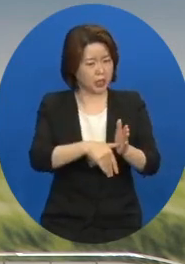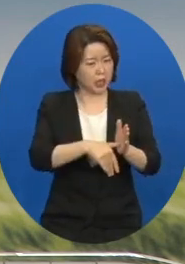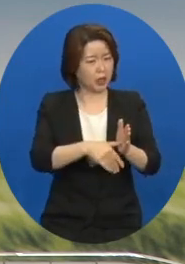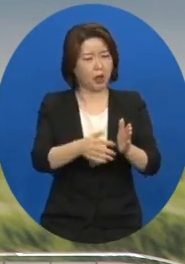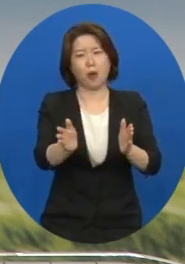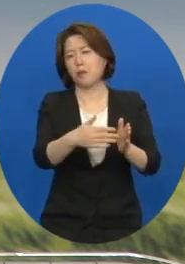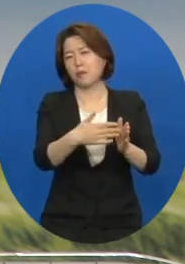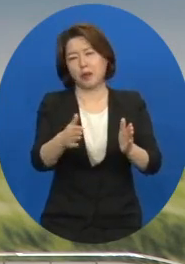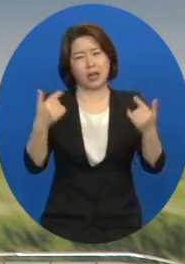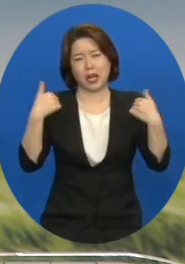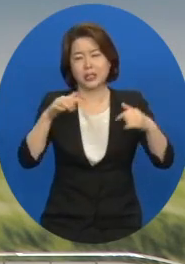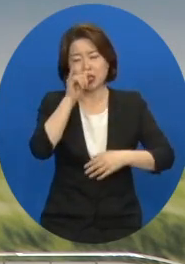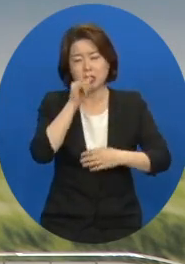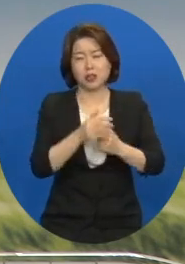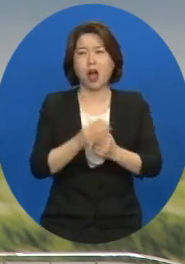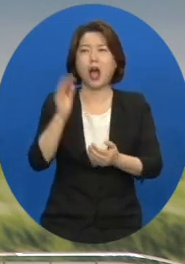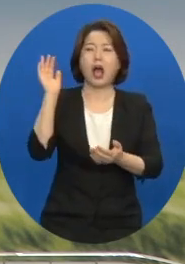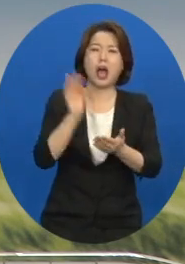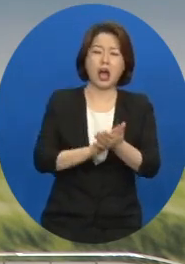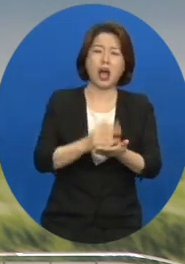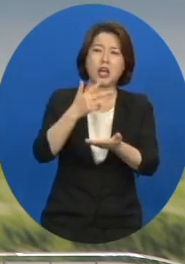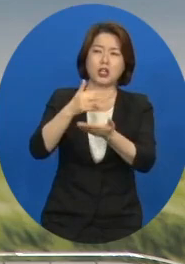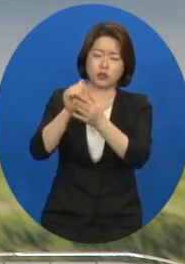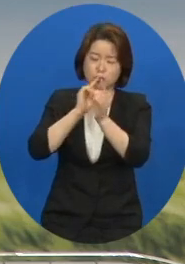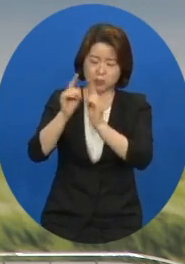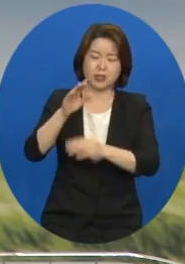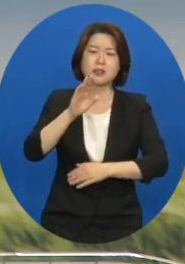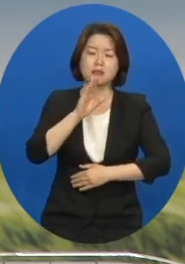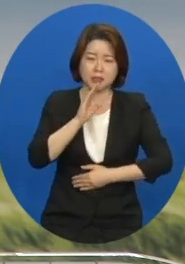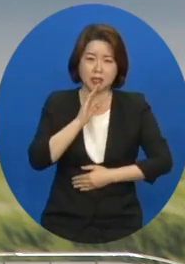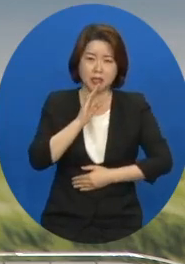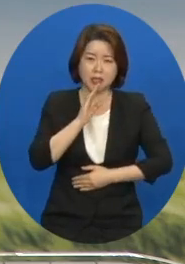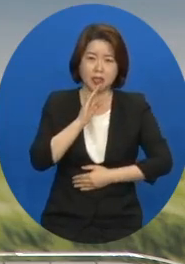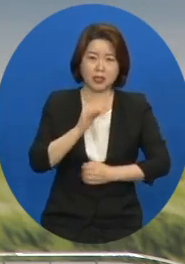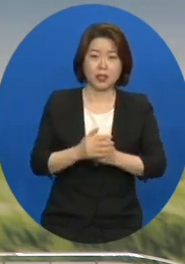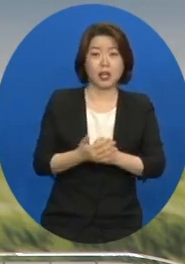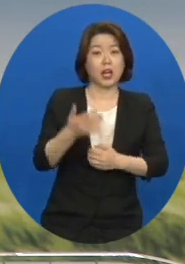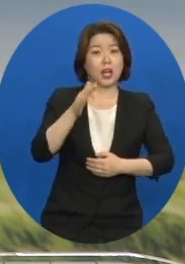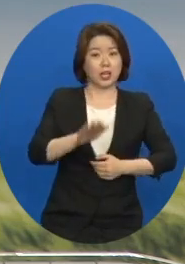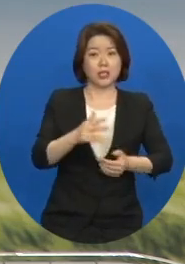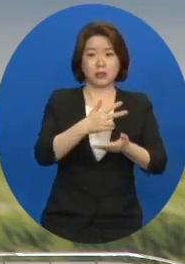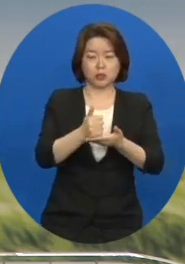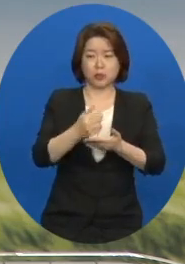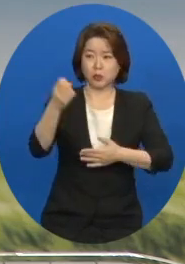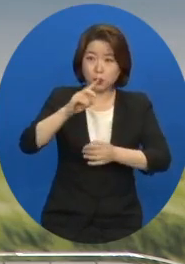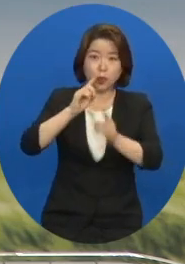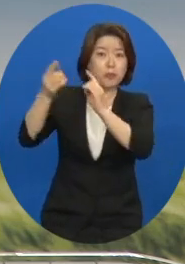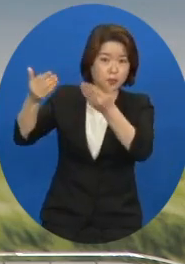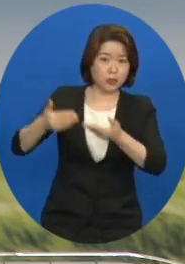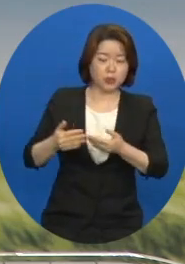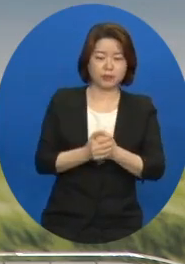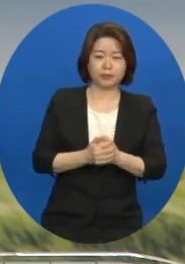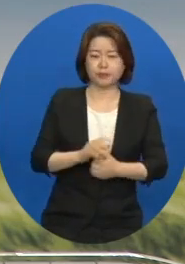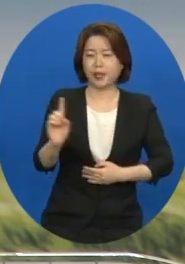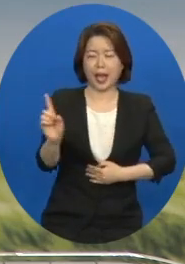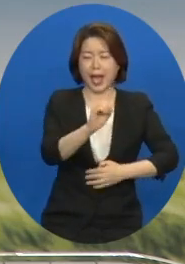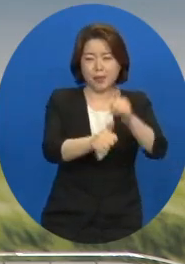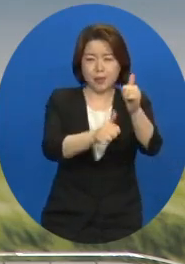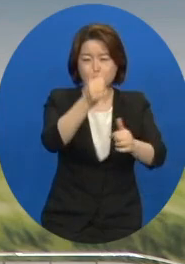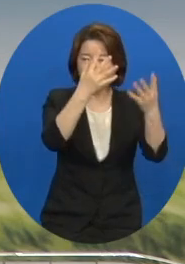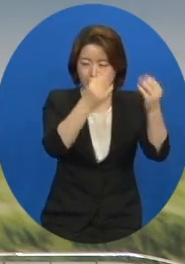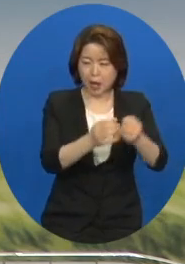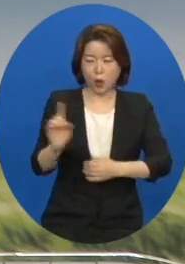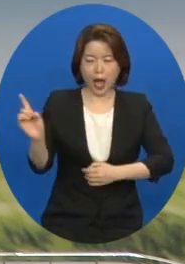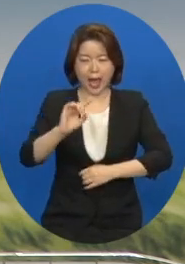보니 주의 말씀이 옳았어요. 자, 그렇지만 주님은 또 말씀하셨어요. 아무리 시험이 많고